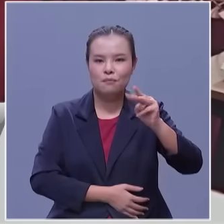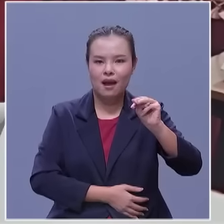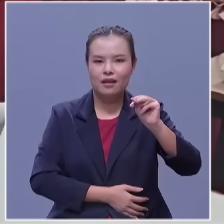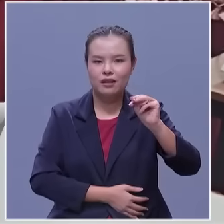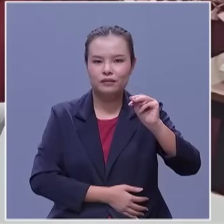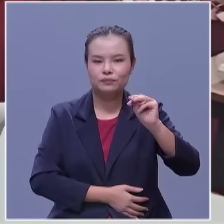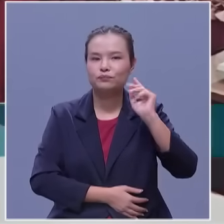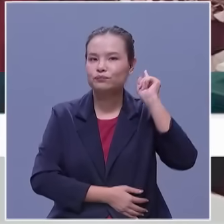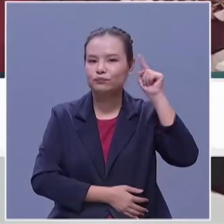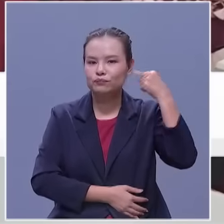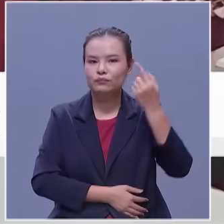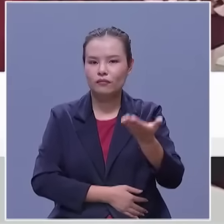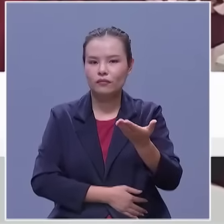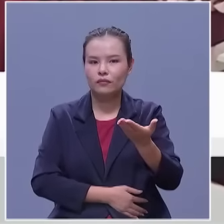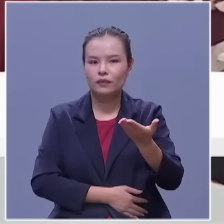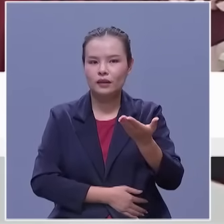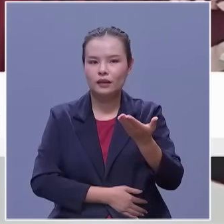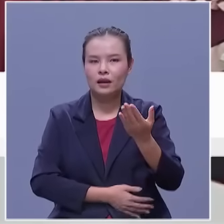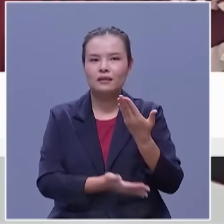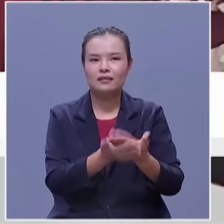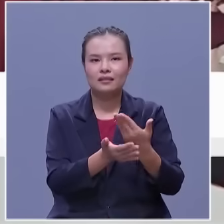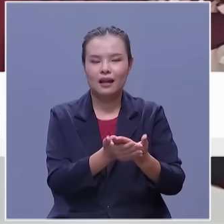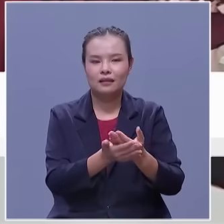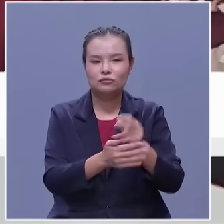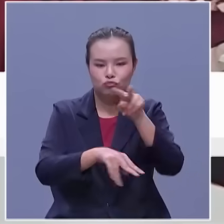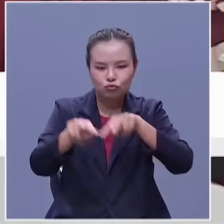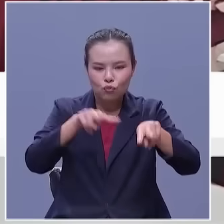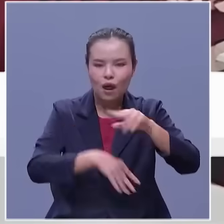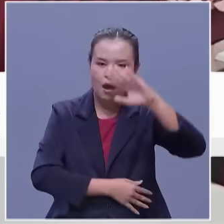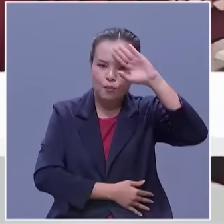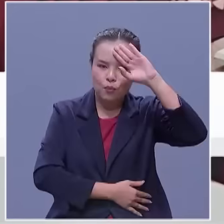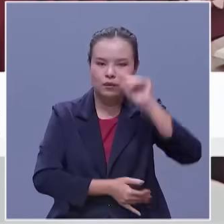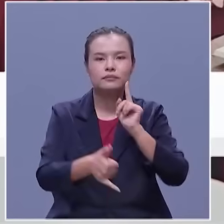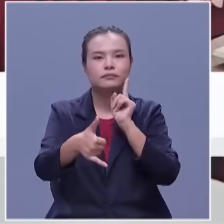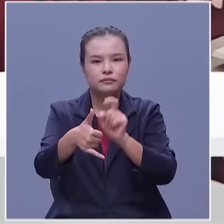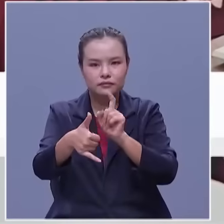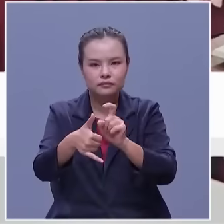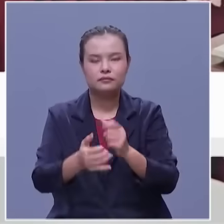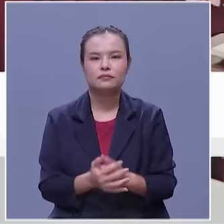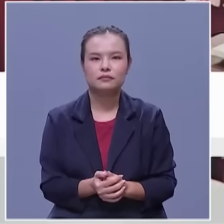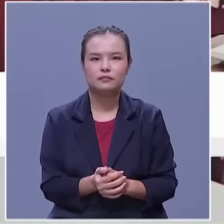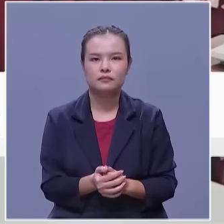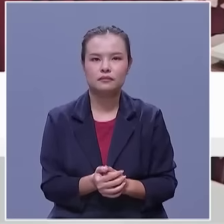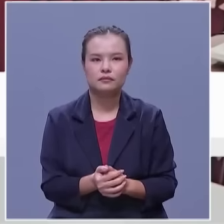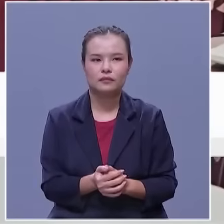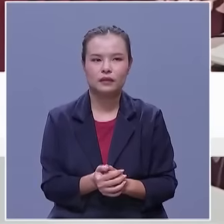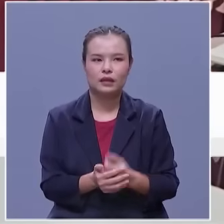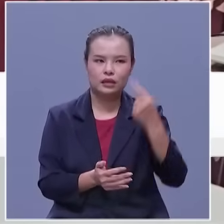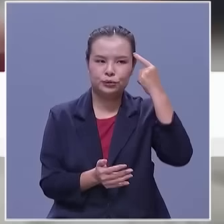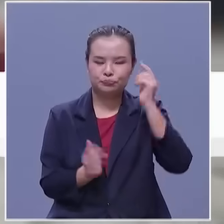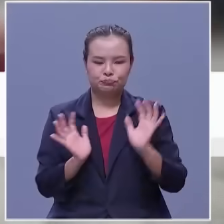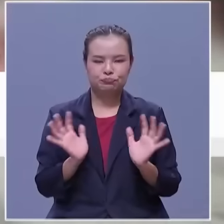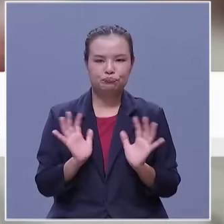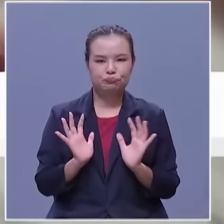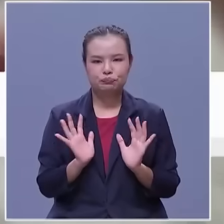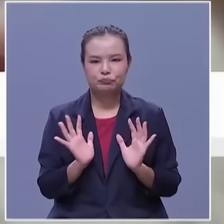วิลาวัลที่เป็นคนรับจ้างเฝ้าไข้ของเสี่ยแป้งมาสอบปากคำเพิ่มเติมนะคะช่วงแรกเนี่ยตัวของไหเขาปฏิเสธทุก